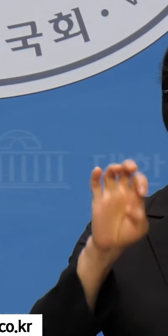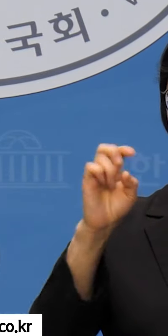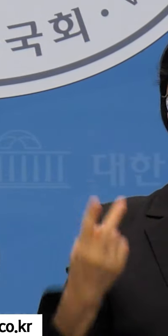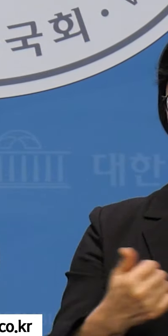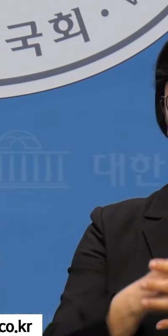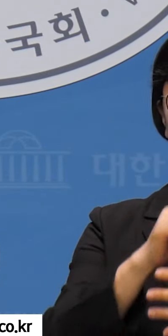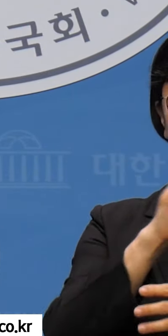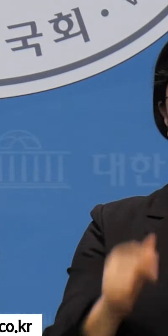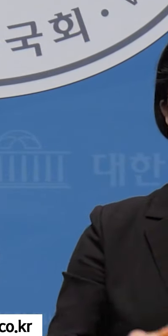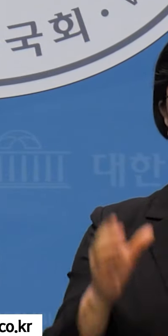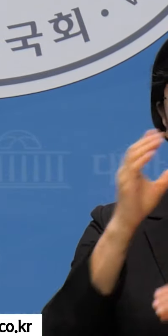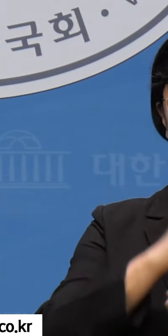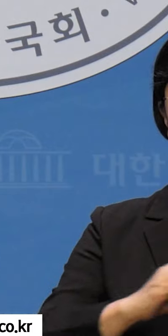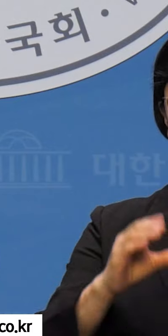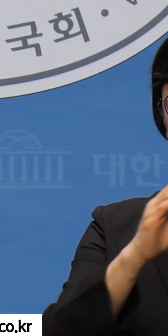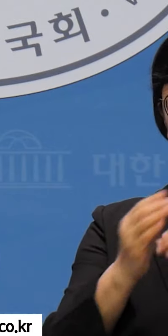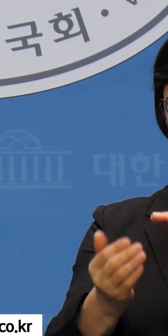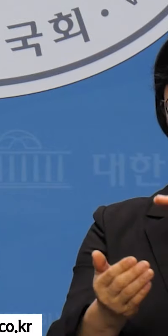2.